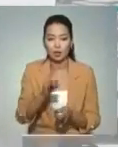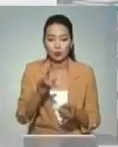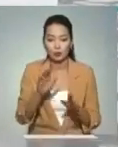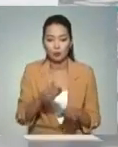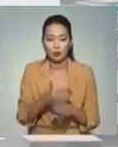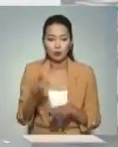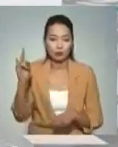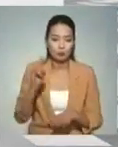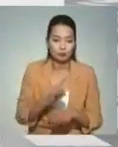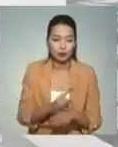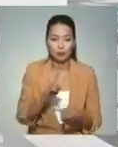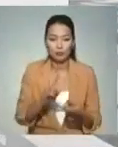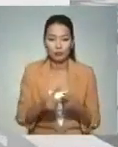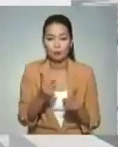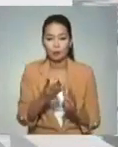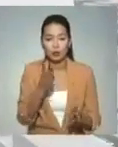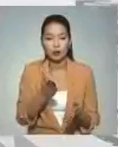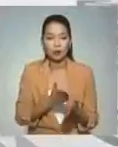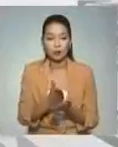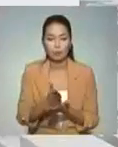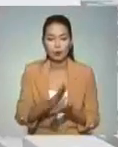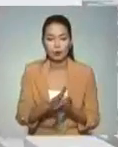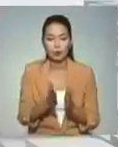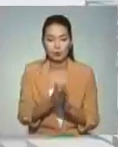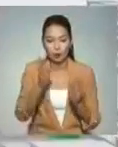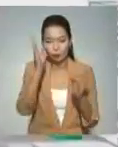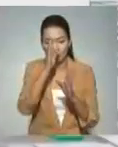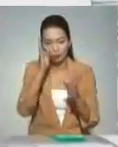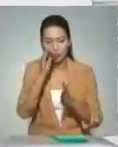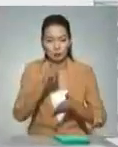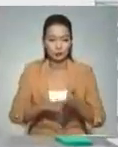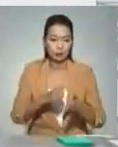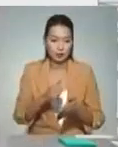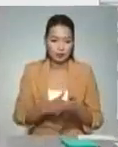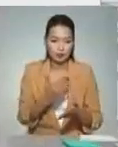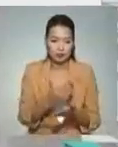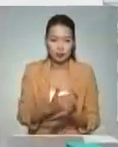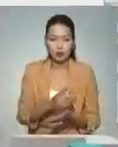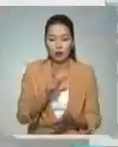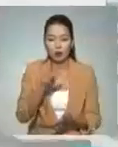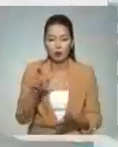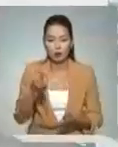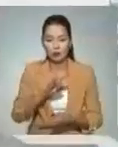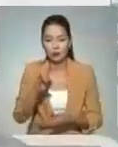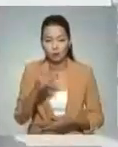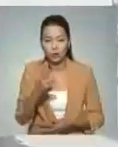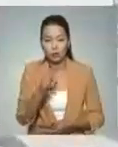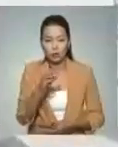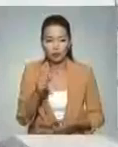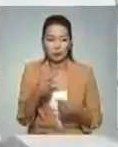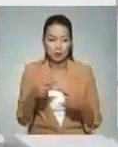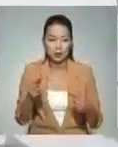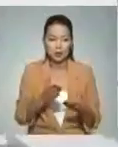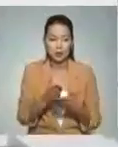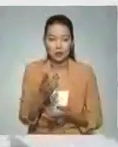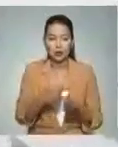кеш келумен байланыста. Бұл алдыңғы бағыттағы қолайсыз метео жағдайлар себеп болды. Жолаушылар авиакомпанияның кассаларында басқа